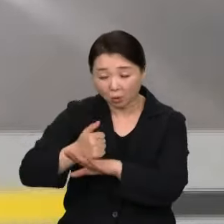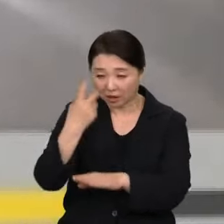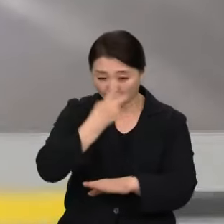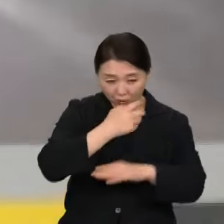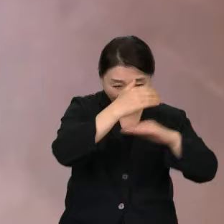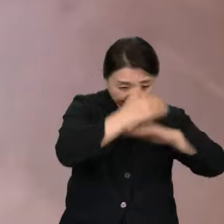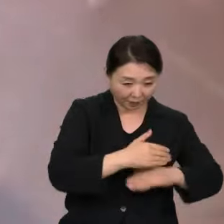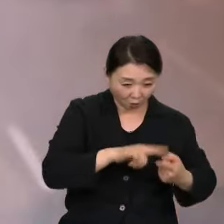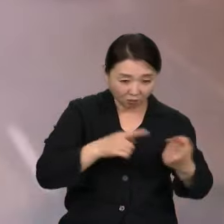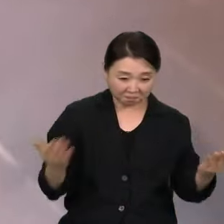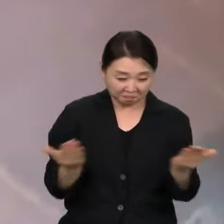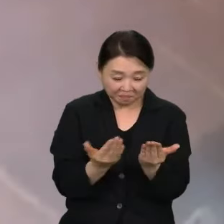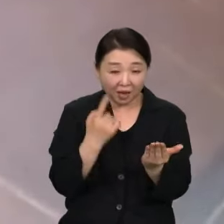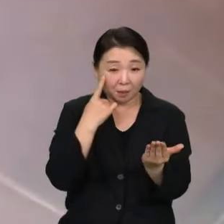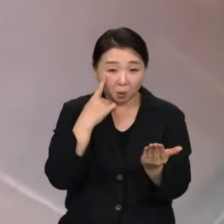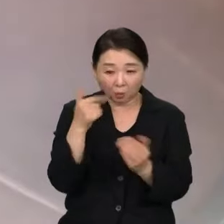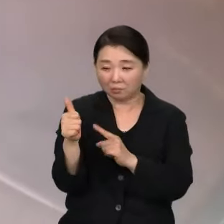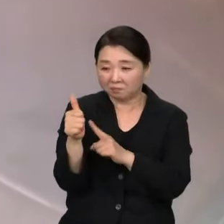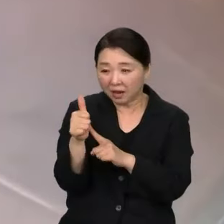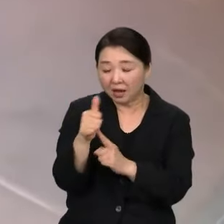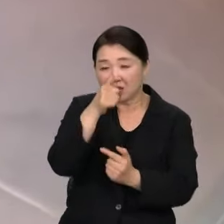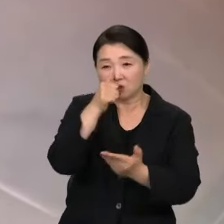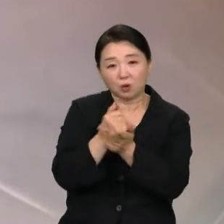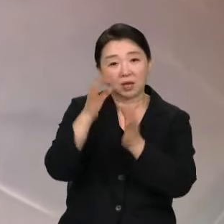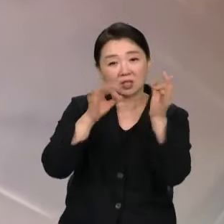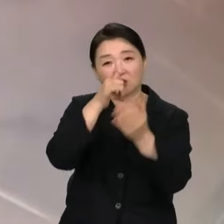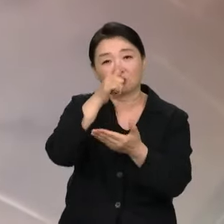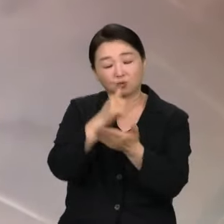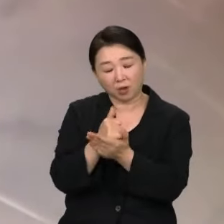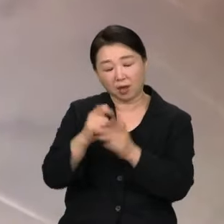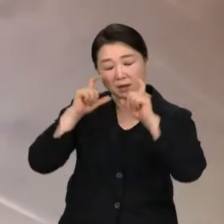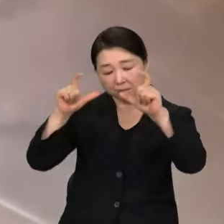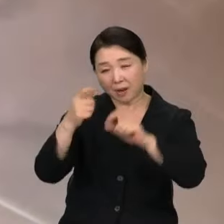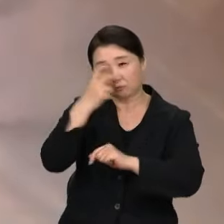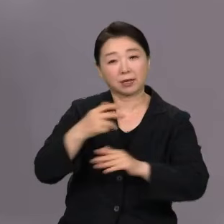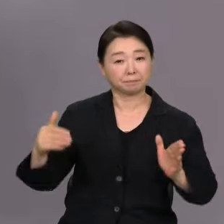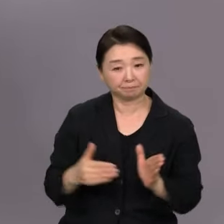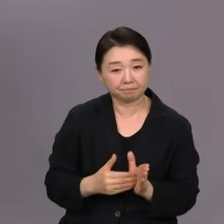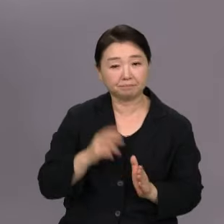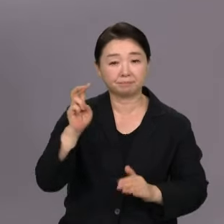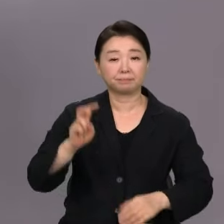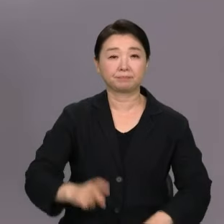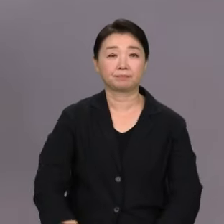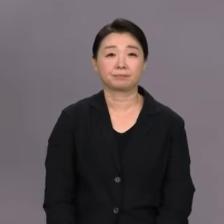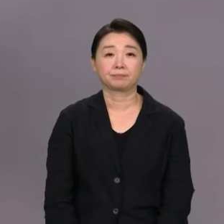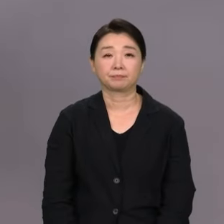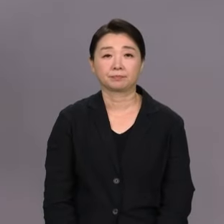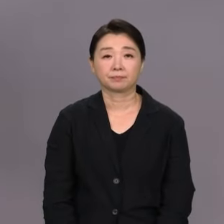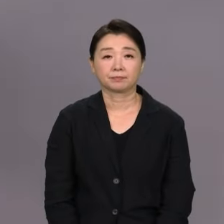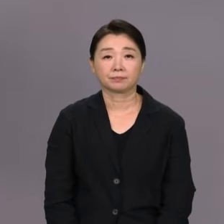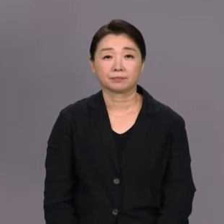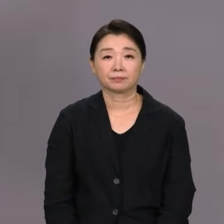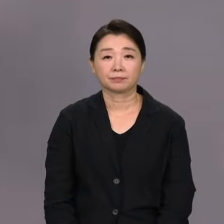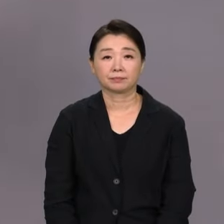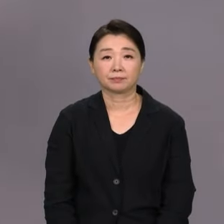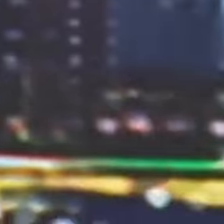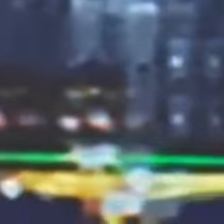바탕으로 차씨에게 과실 치사 혐의를 적용해 곧 수사를 마무리하기로 했습니다 jtbc